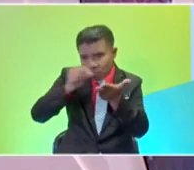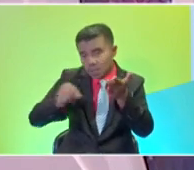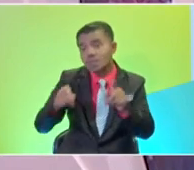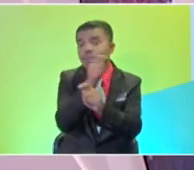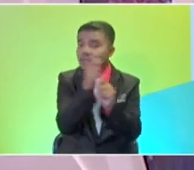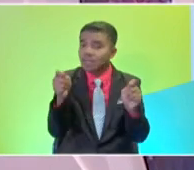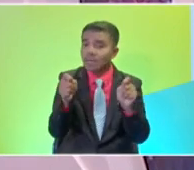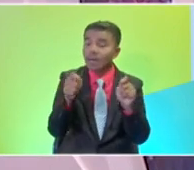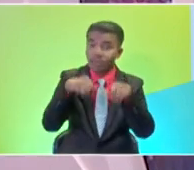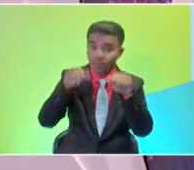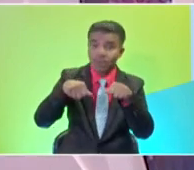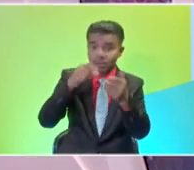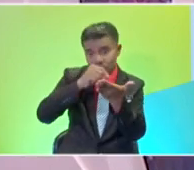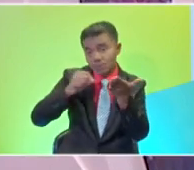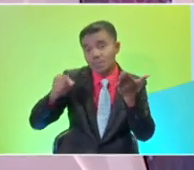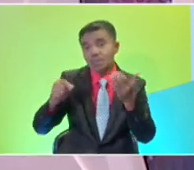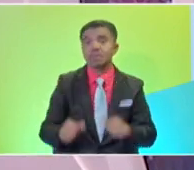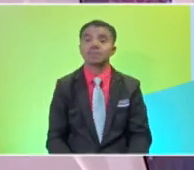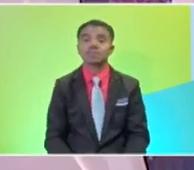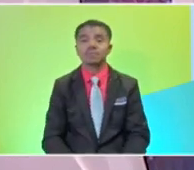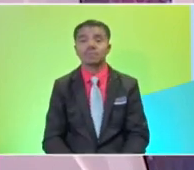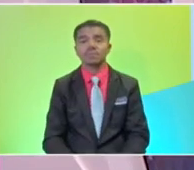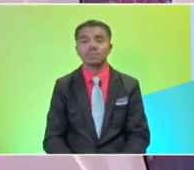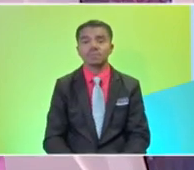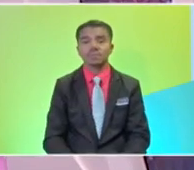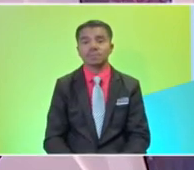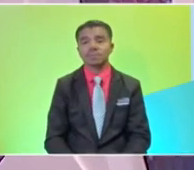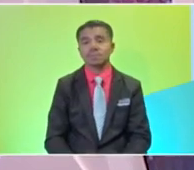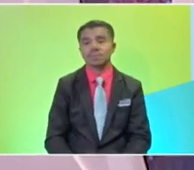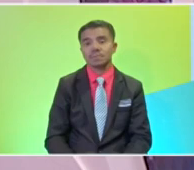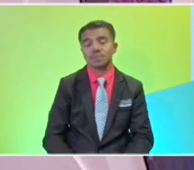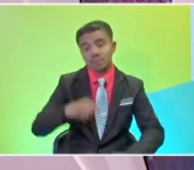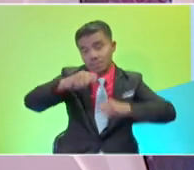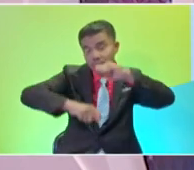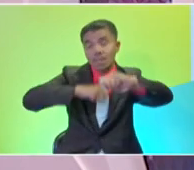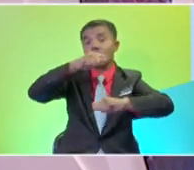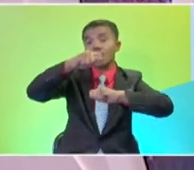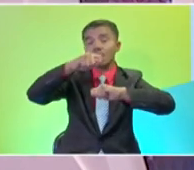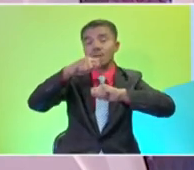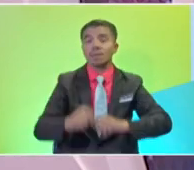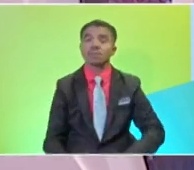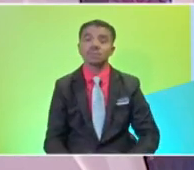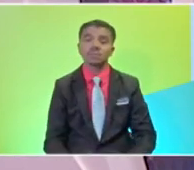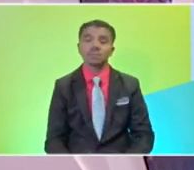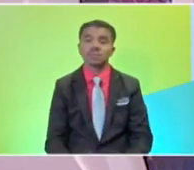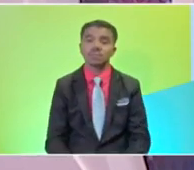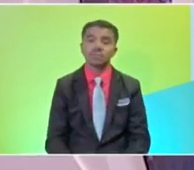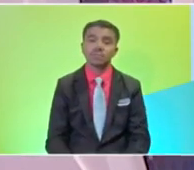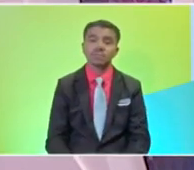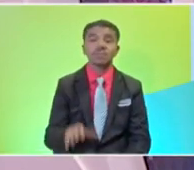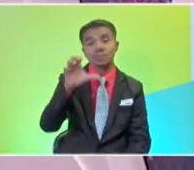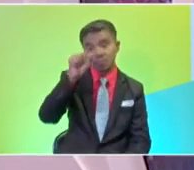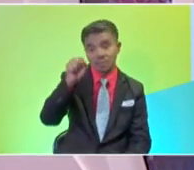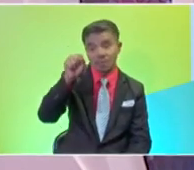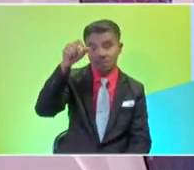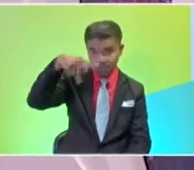ambil padaayar ataupun tahap penguasaan kemahiran menulis berdasarkan standard prestasi yang diberi oleh